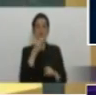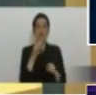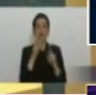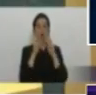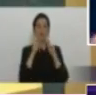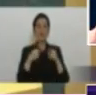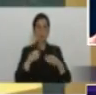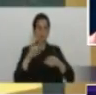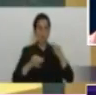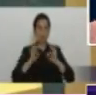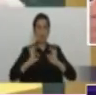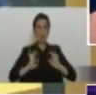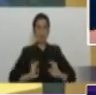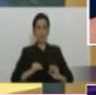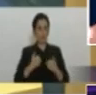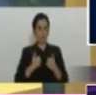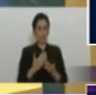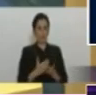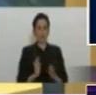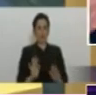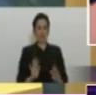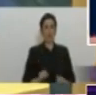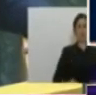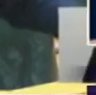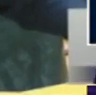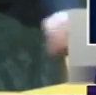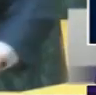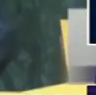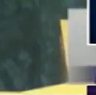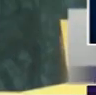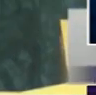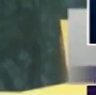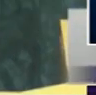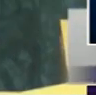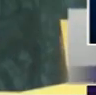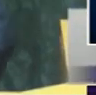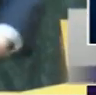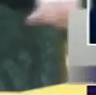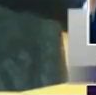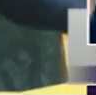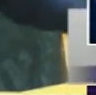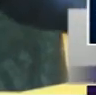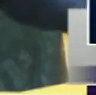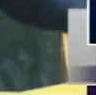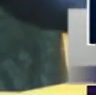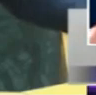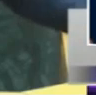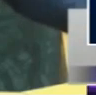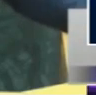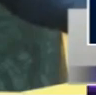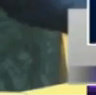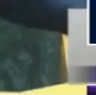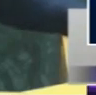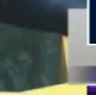ნაციონალურ მოძრაობას ერთად გადატრიალებას და პრემიერ-მინისტრს უნდა და გახარიან თავად დაასტურა ბატონო რომან რომ ის იმყოფებოდა იმ სასტუმროში სადაც მიხელ სააკაშვილი რა